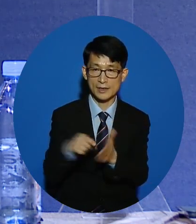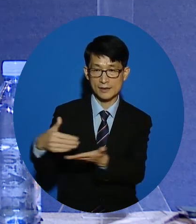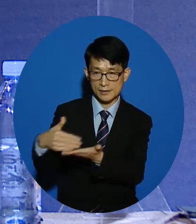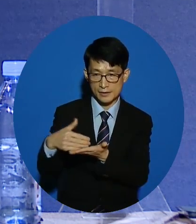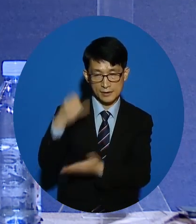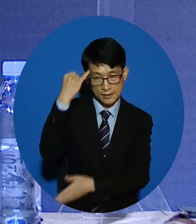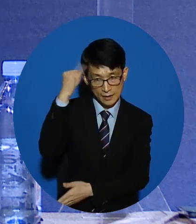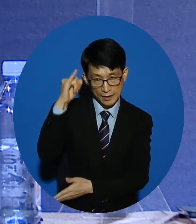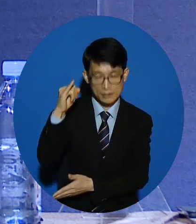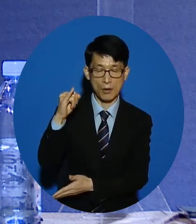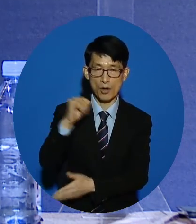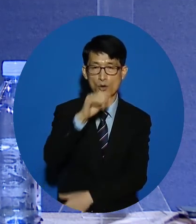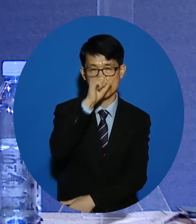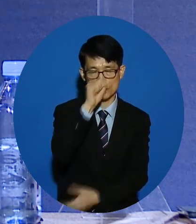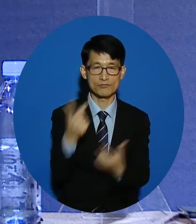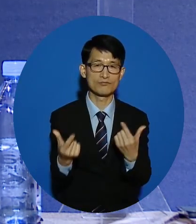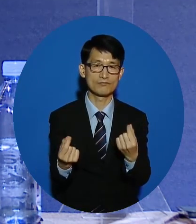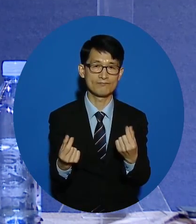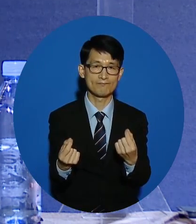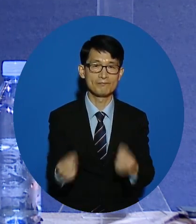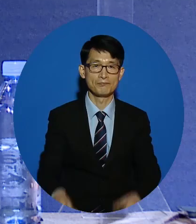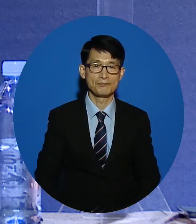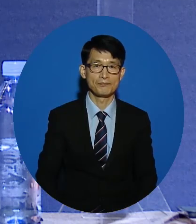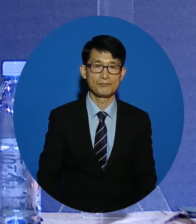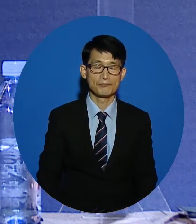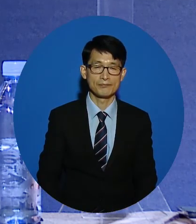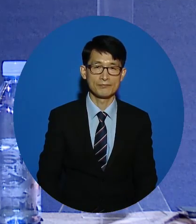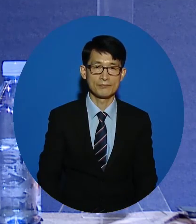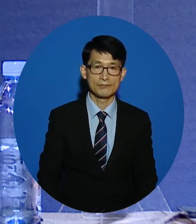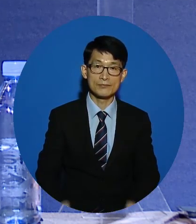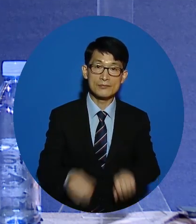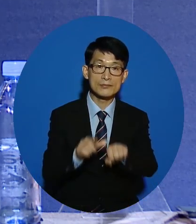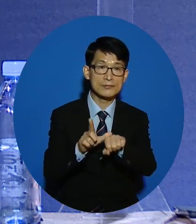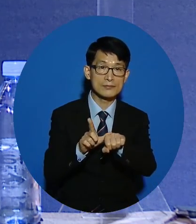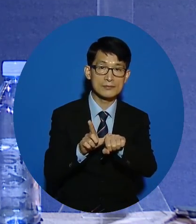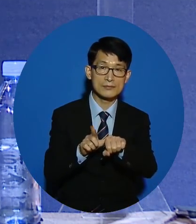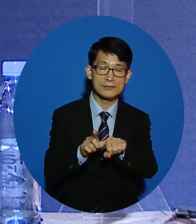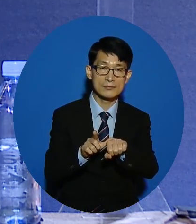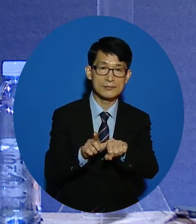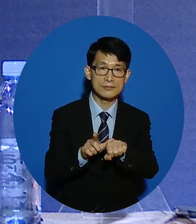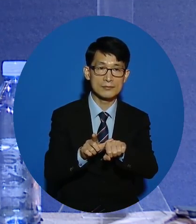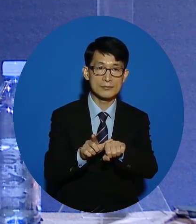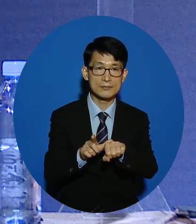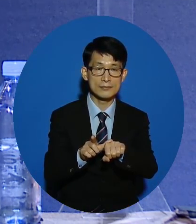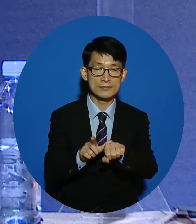해주셨습니다. 네, 시간이